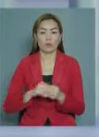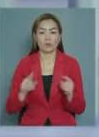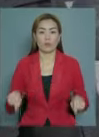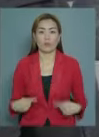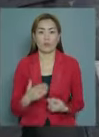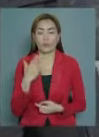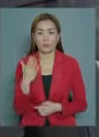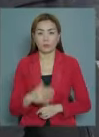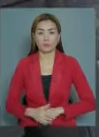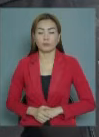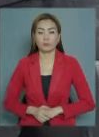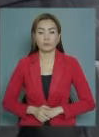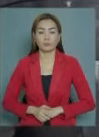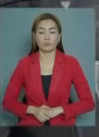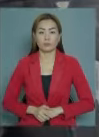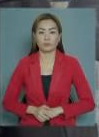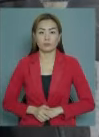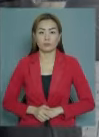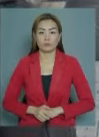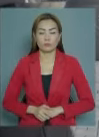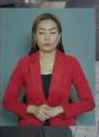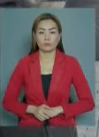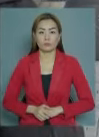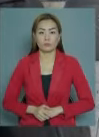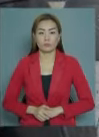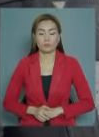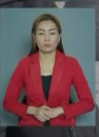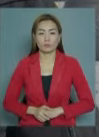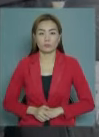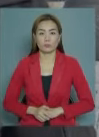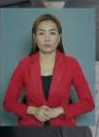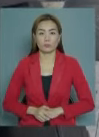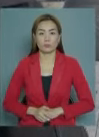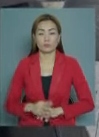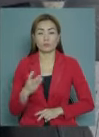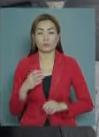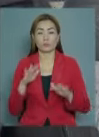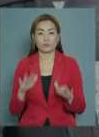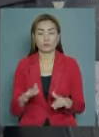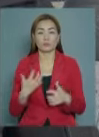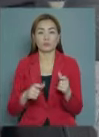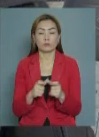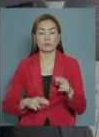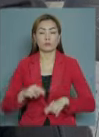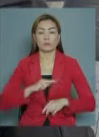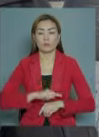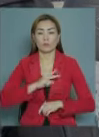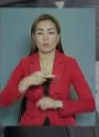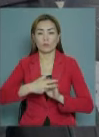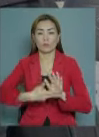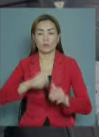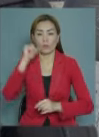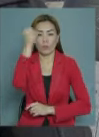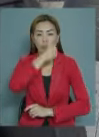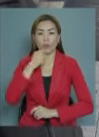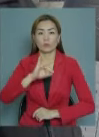қайта жаңғырады деп сендірді. Енді Атырау қаласы Дамбы селосында орналасқан 300 орындық орта мектептің құрылыс жұмыстары 2018